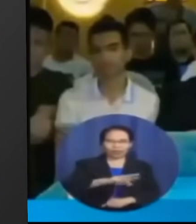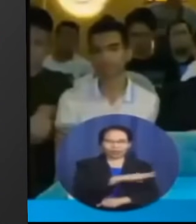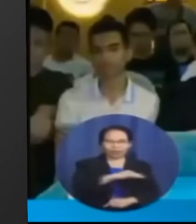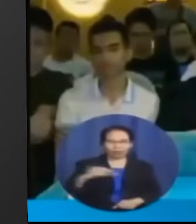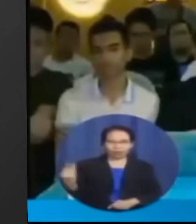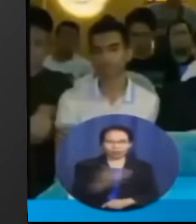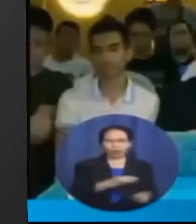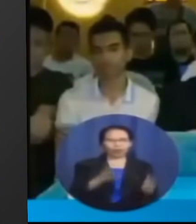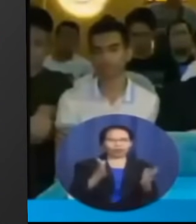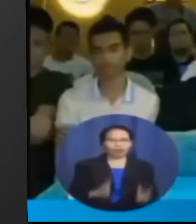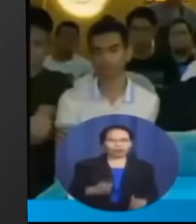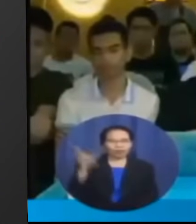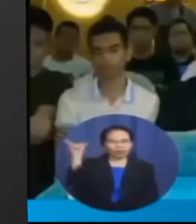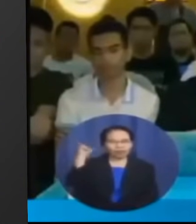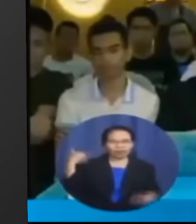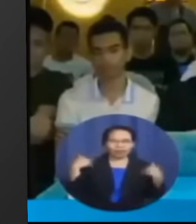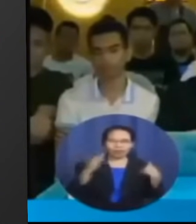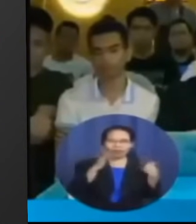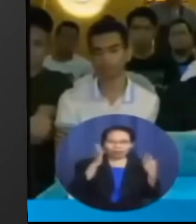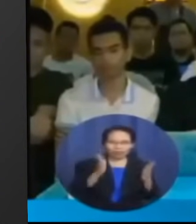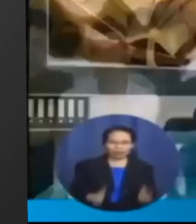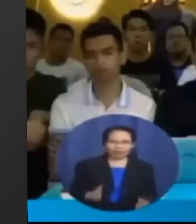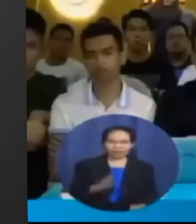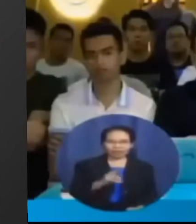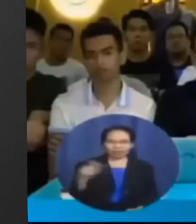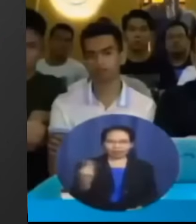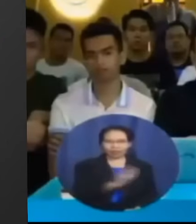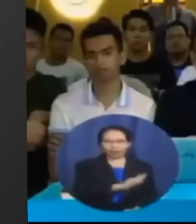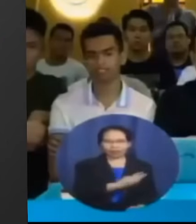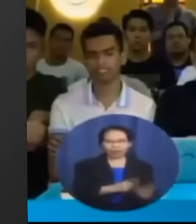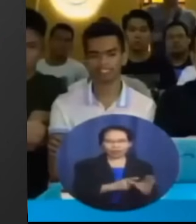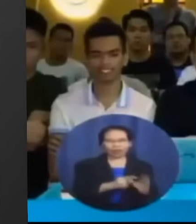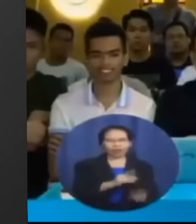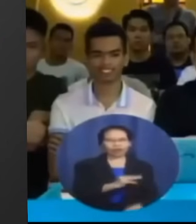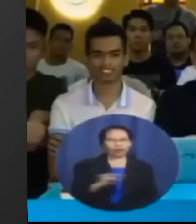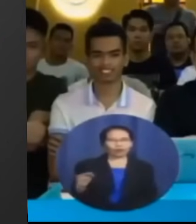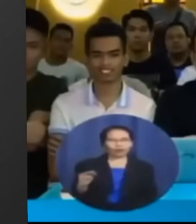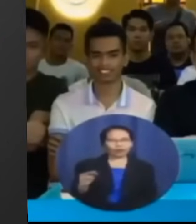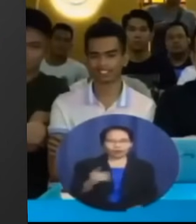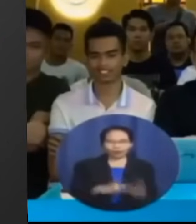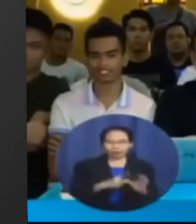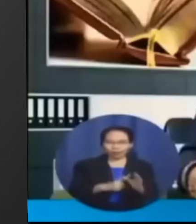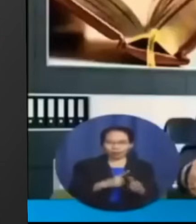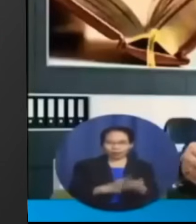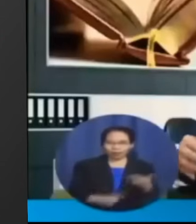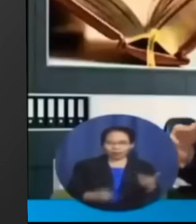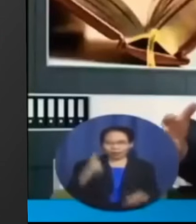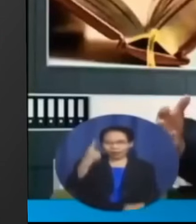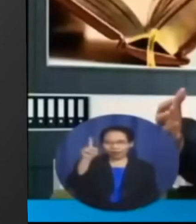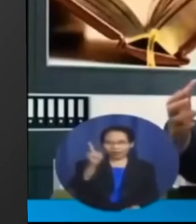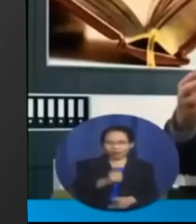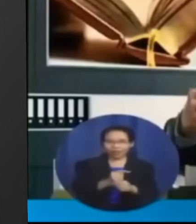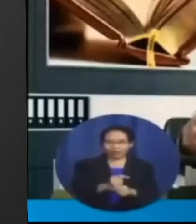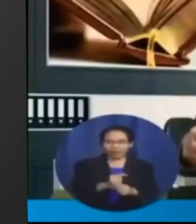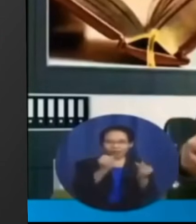Pakinggan mo, ha? Pero mga pastor ngayon, yung miyembro nila, kapital nila eh. Kapital ano? Para